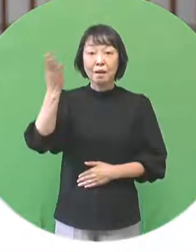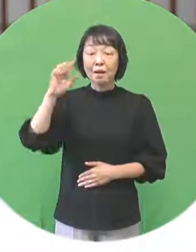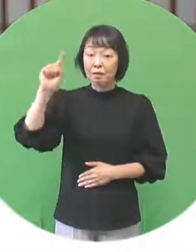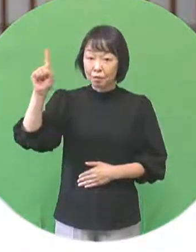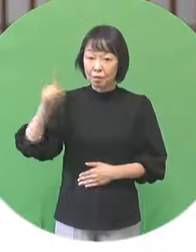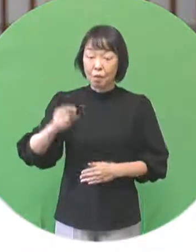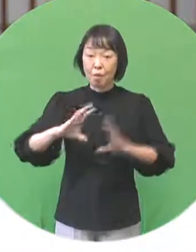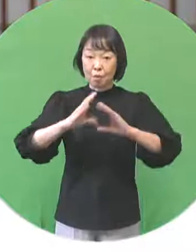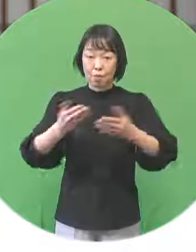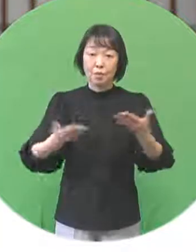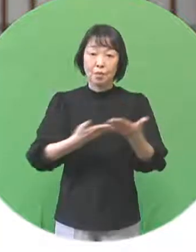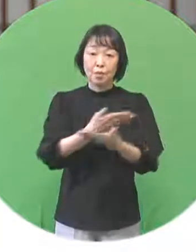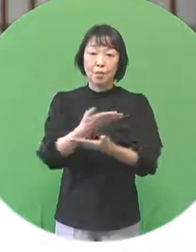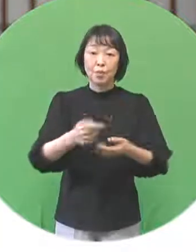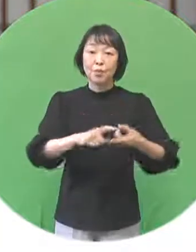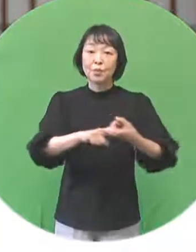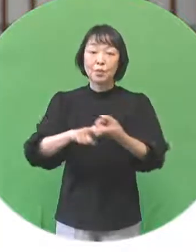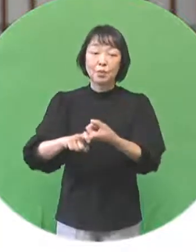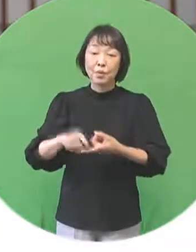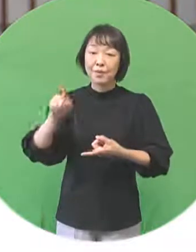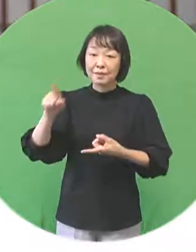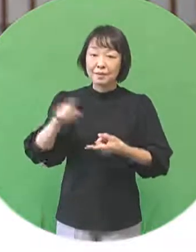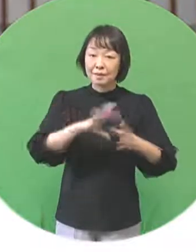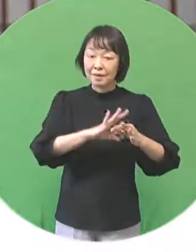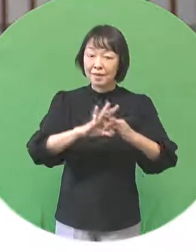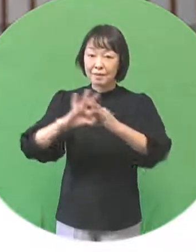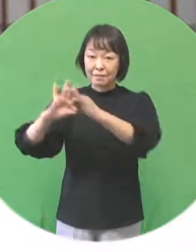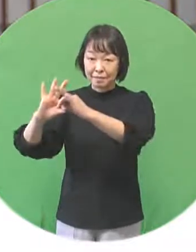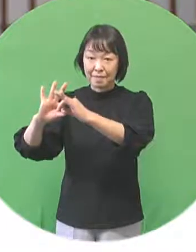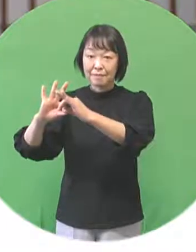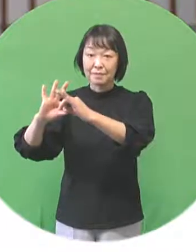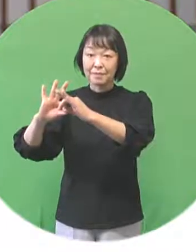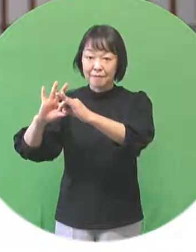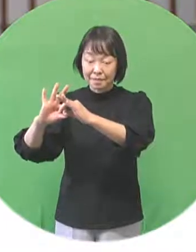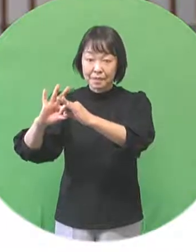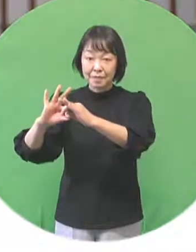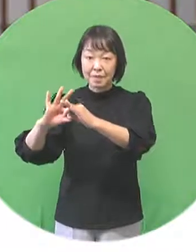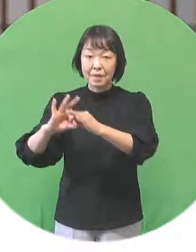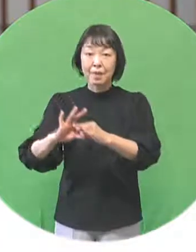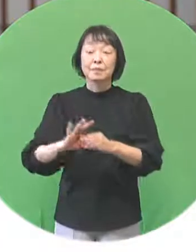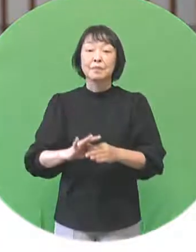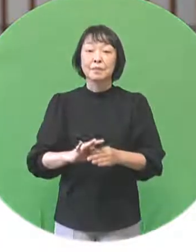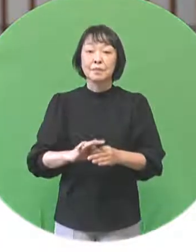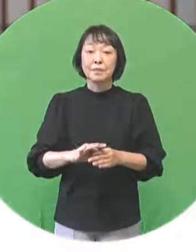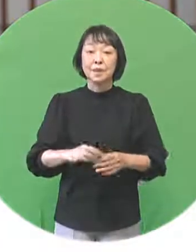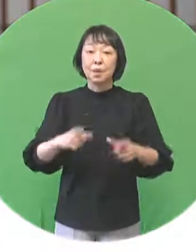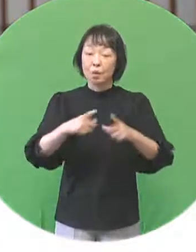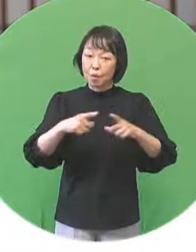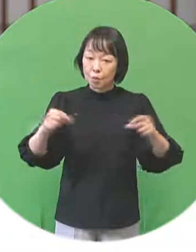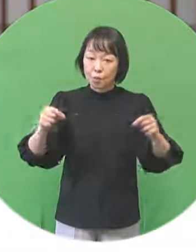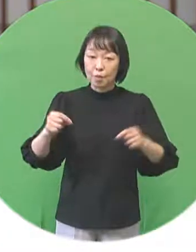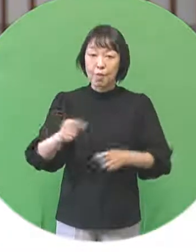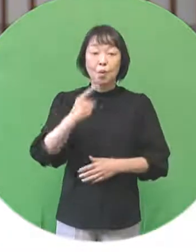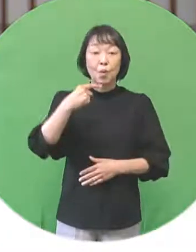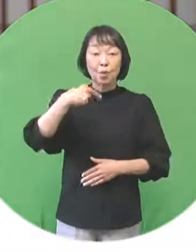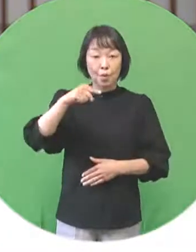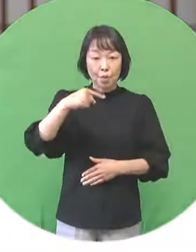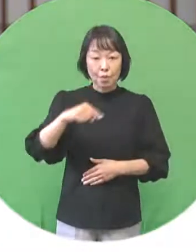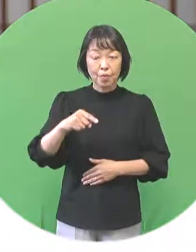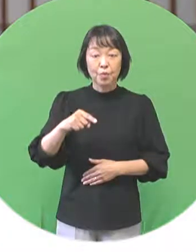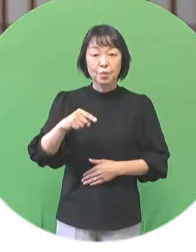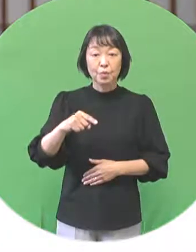の国際交流協会の方にご連絡いただいたりして、地域の日本語教育に少しでも興味を持っていただければ嬉しいです